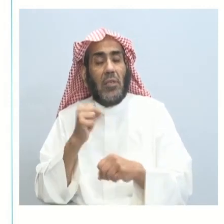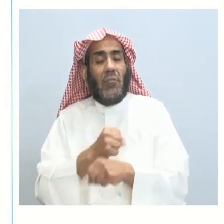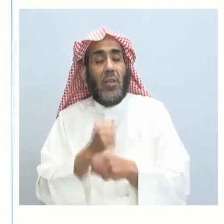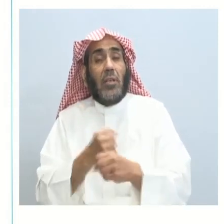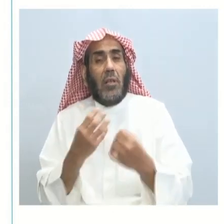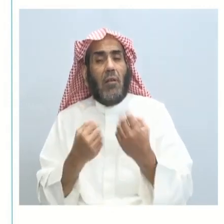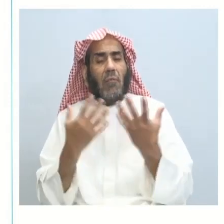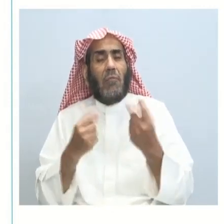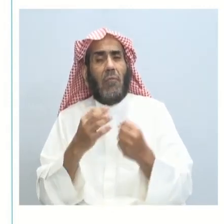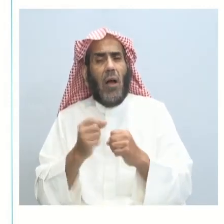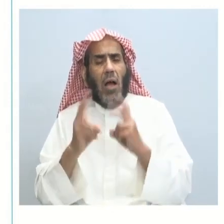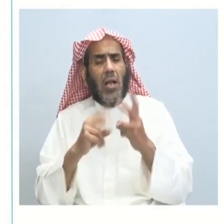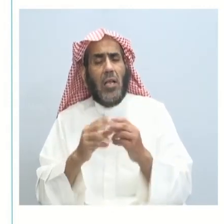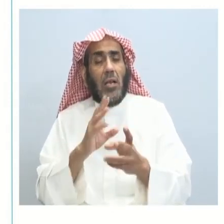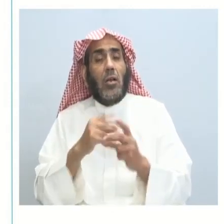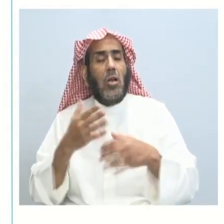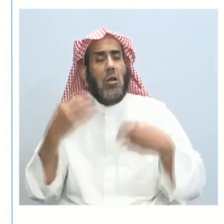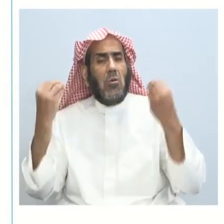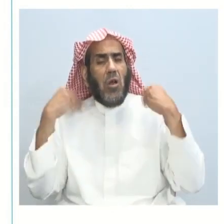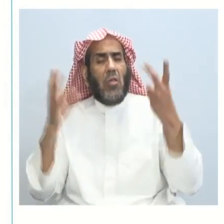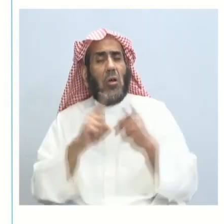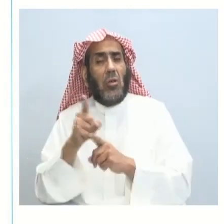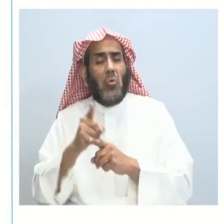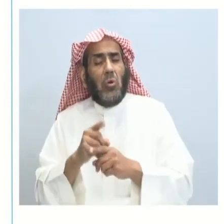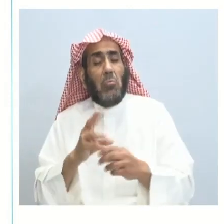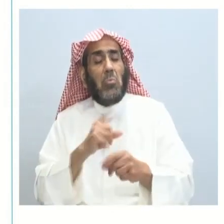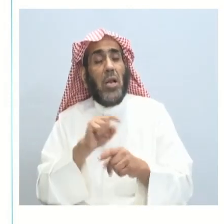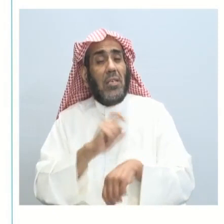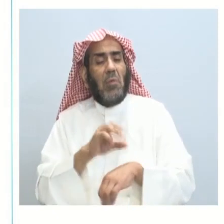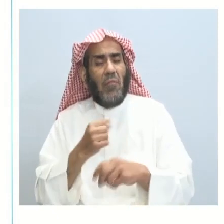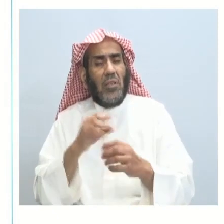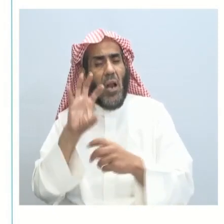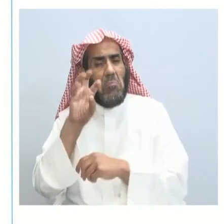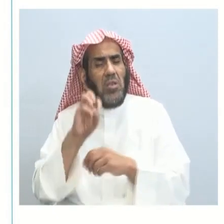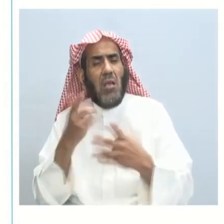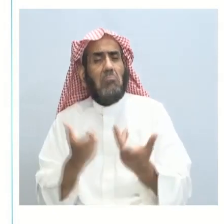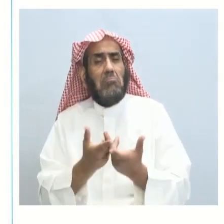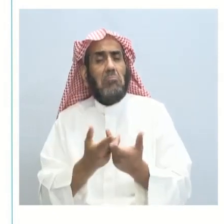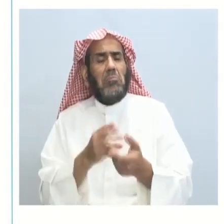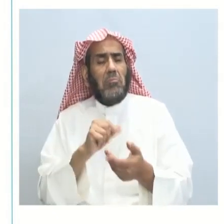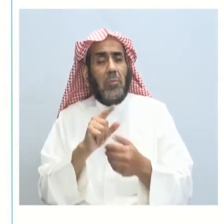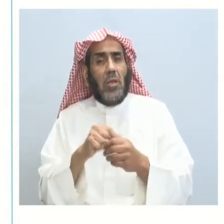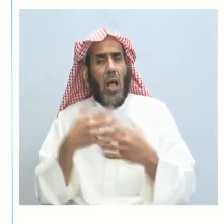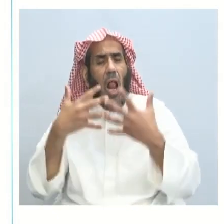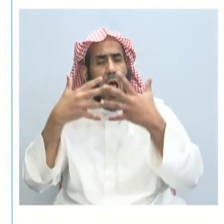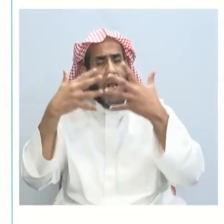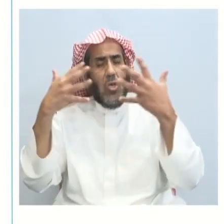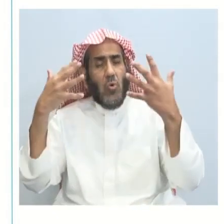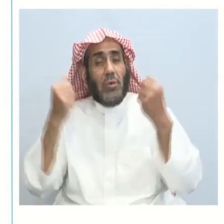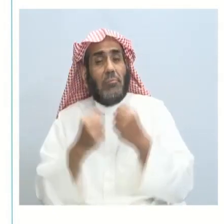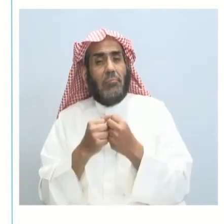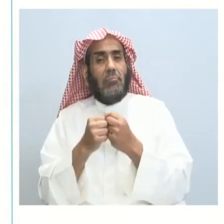فمثلا اقامه فعاليه رياضيه قد يكون المناسب لها مثلا الفتره المسائيه اذا كان الاجواء مثلا قد